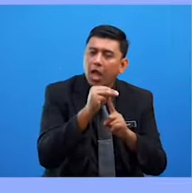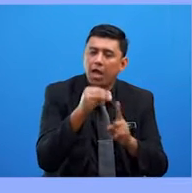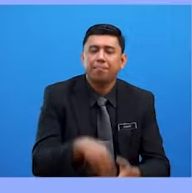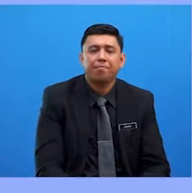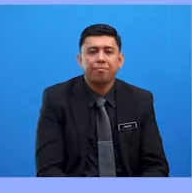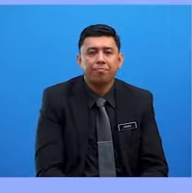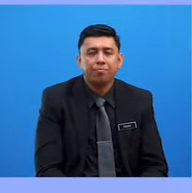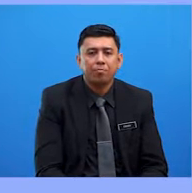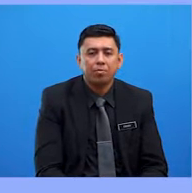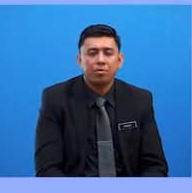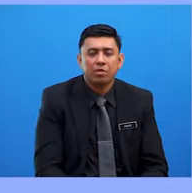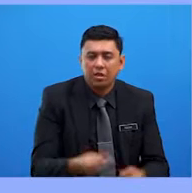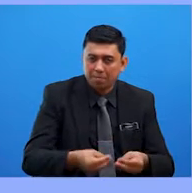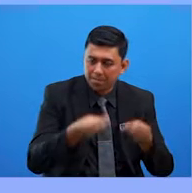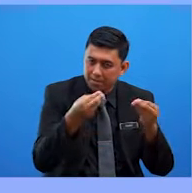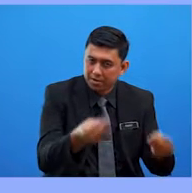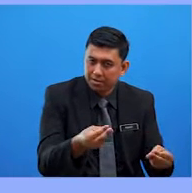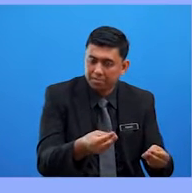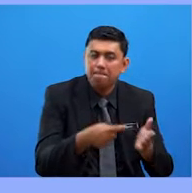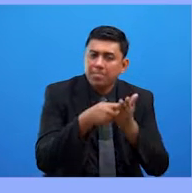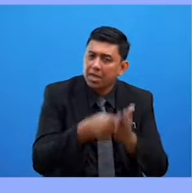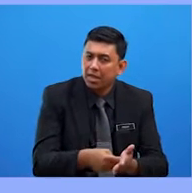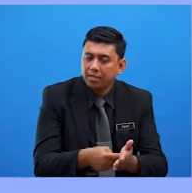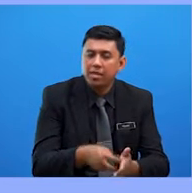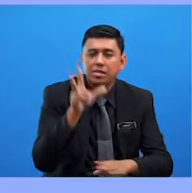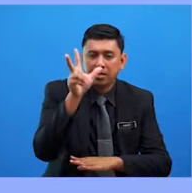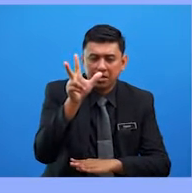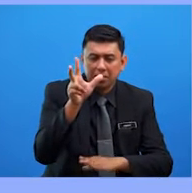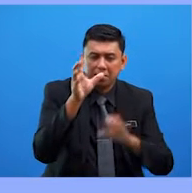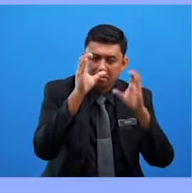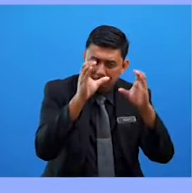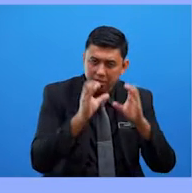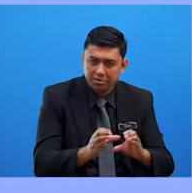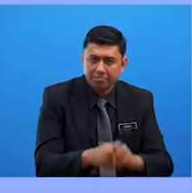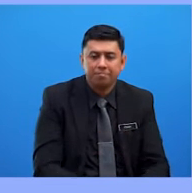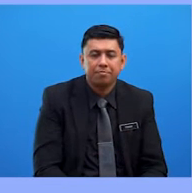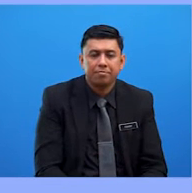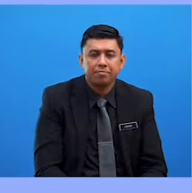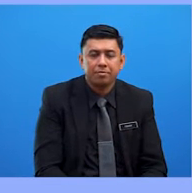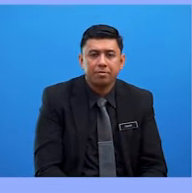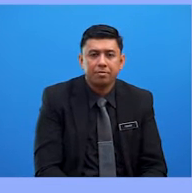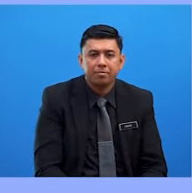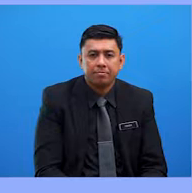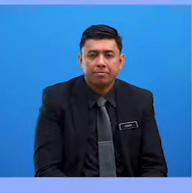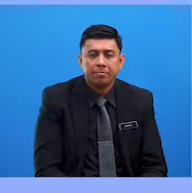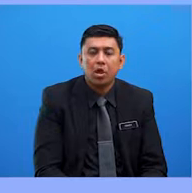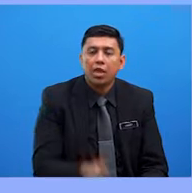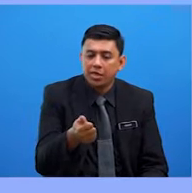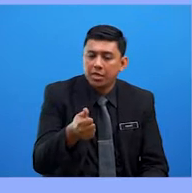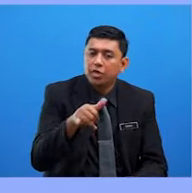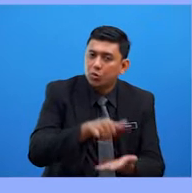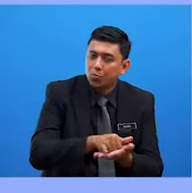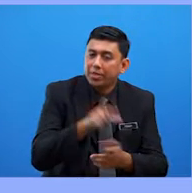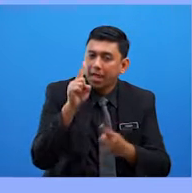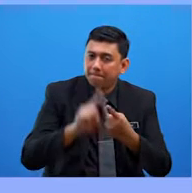markah. Pelajar perlu memberi penekanan kepada tiga aspek penting dalam struktur soalan,